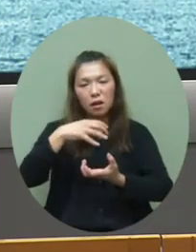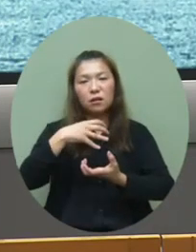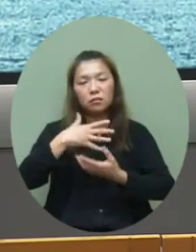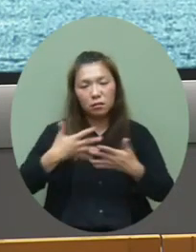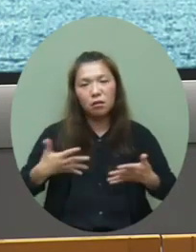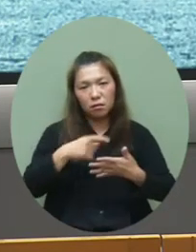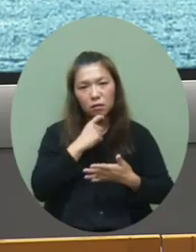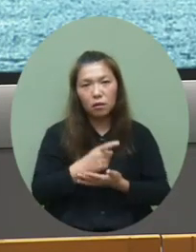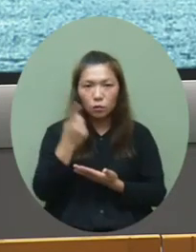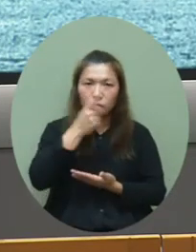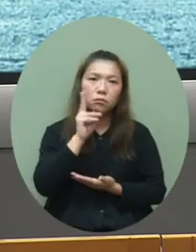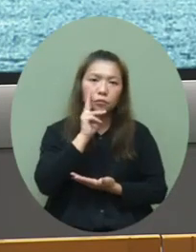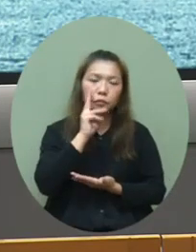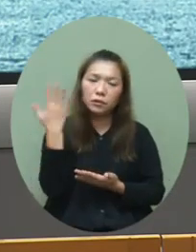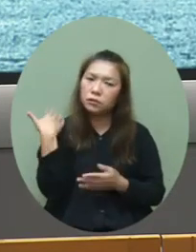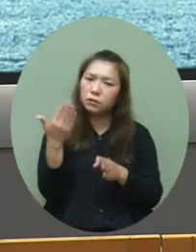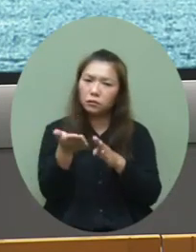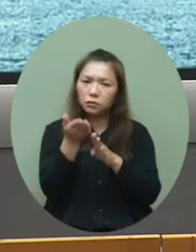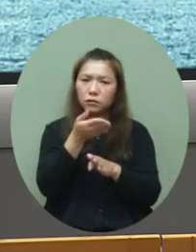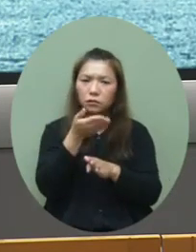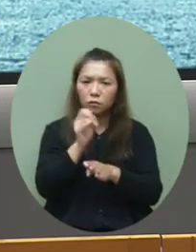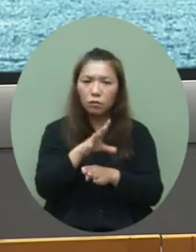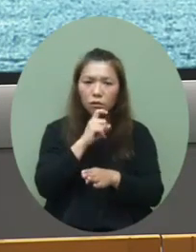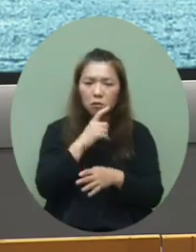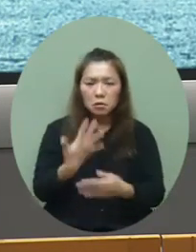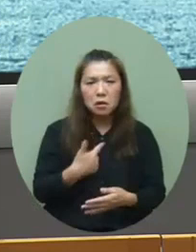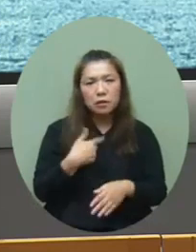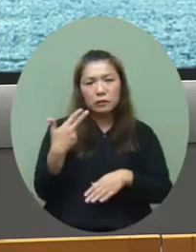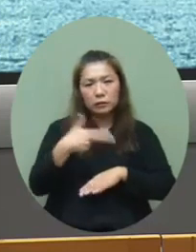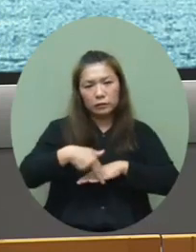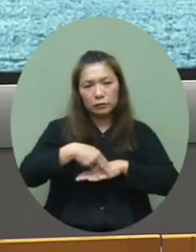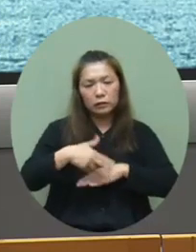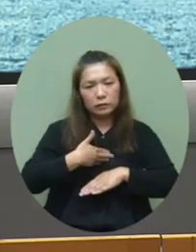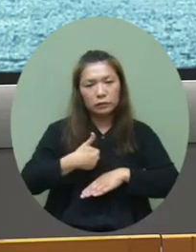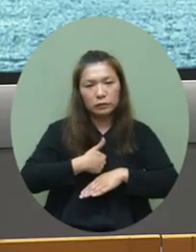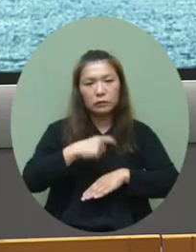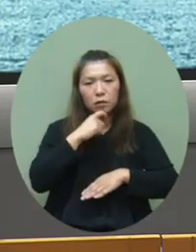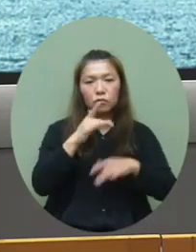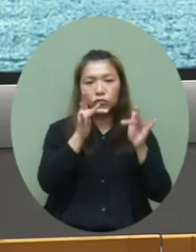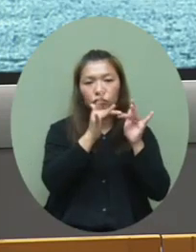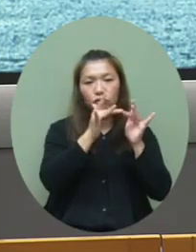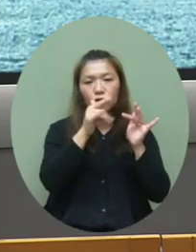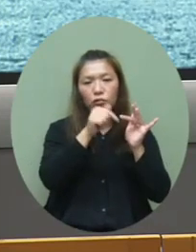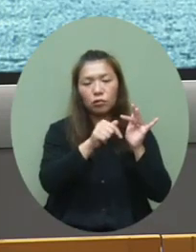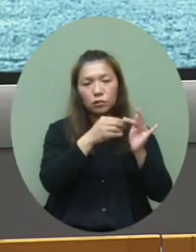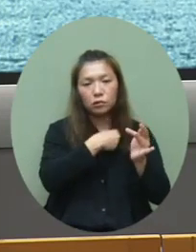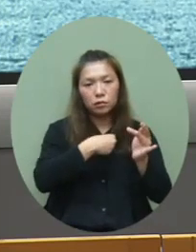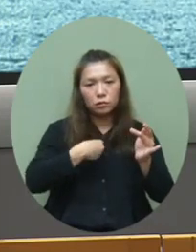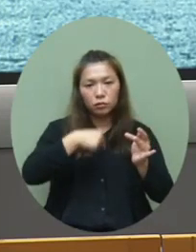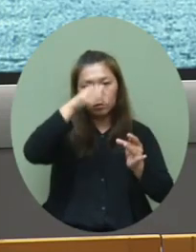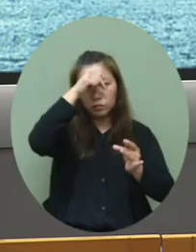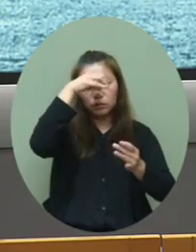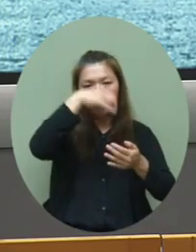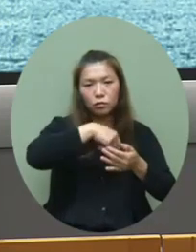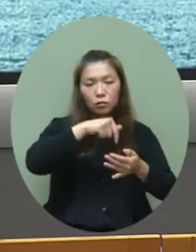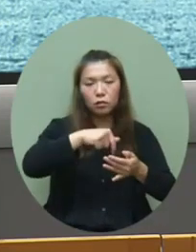嘅。咁好似之前咁講，其實我哋都係有個預案啦嚇。在醫院病床方面，其實我們現時呢